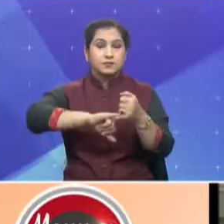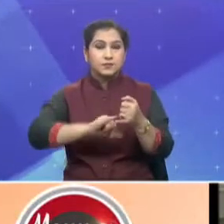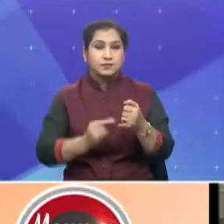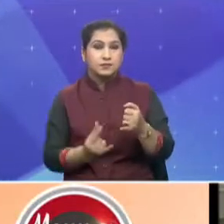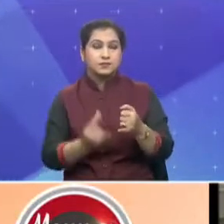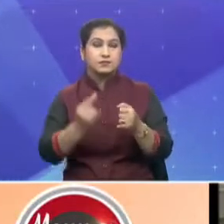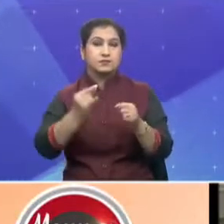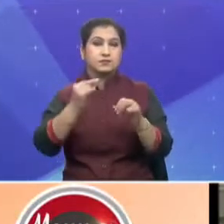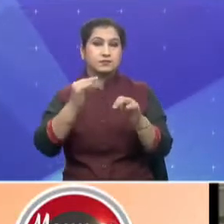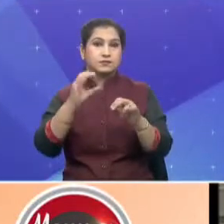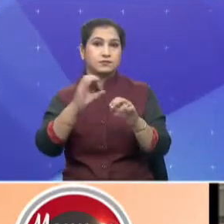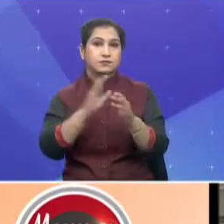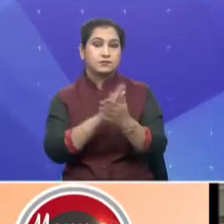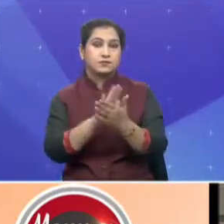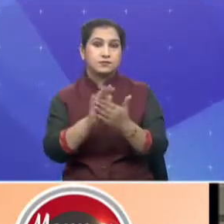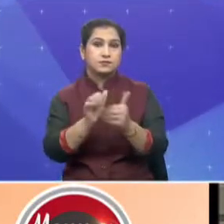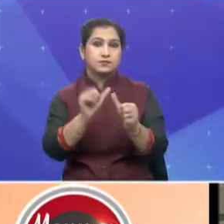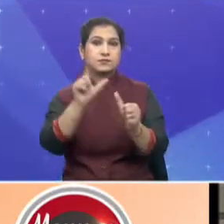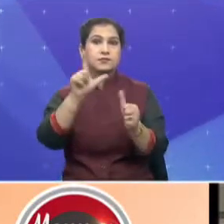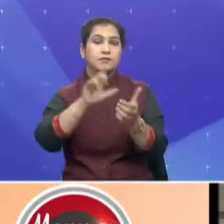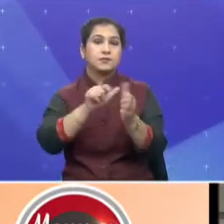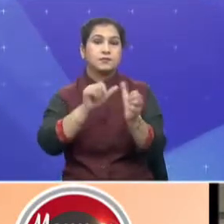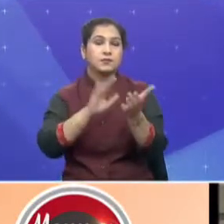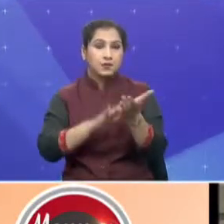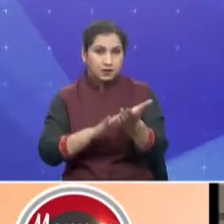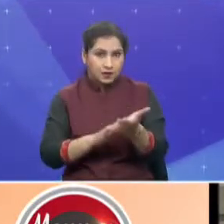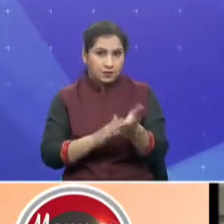सुफलाम मलयज